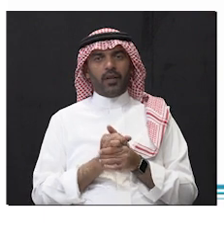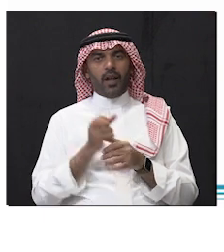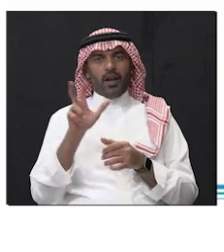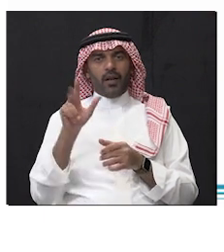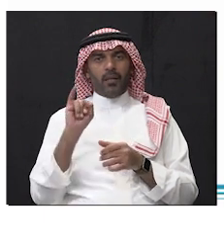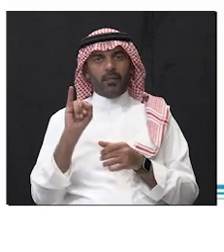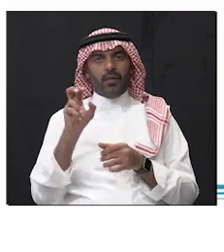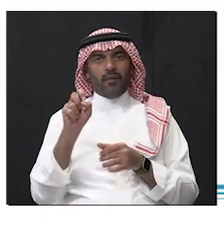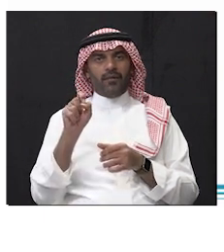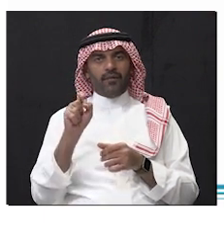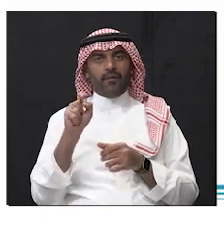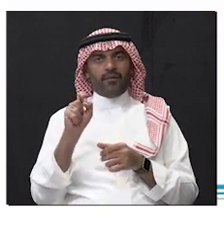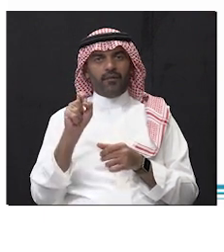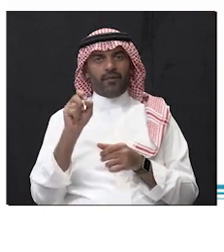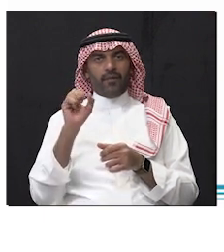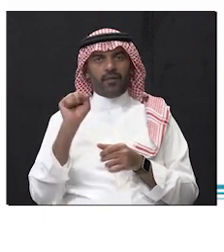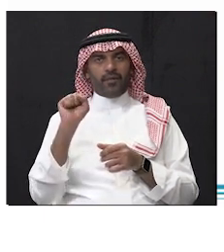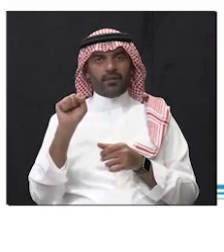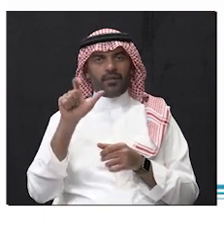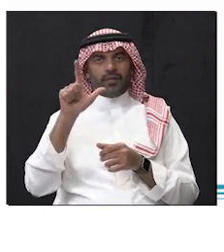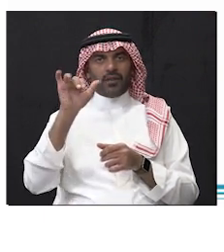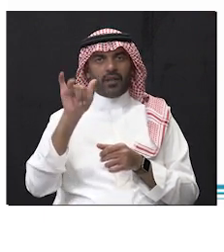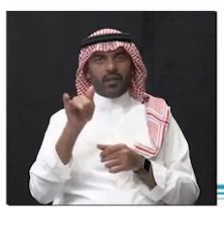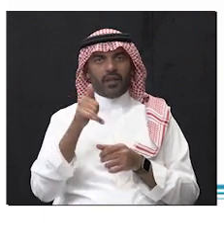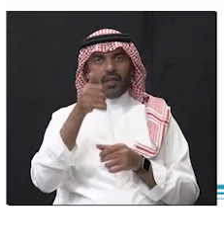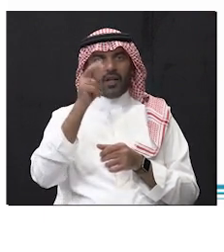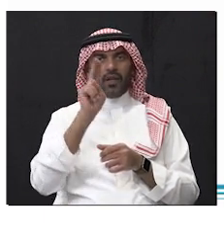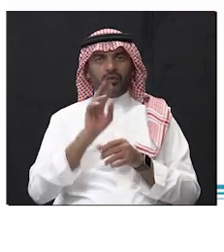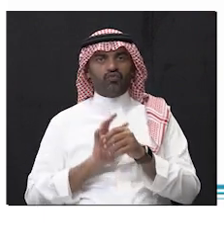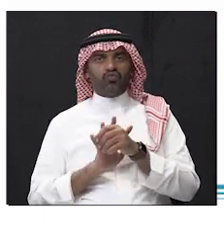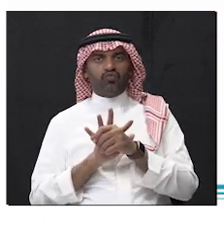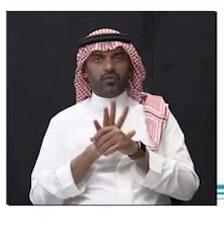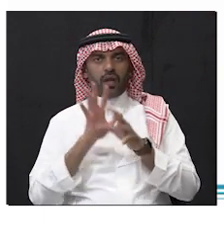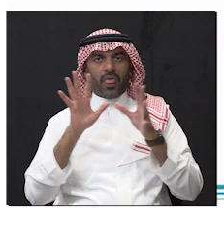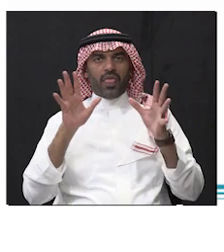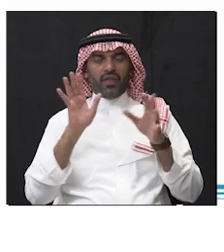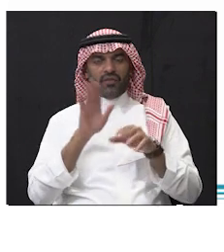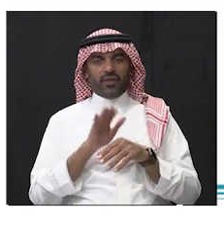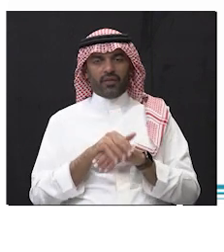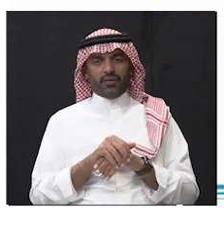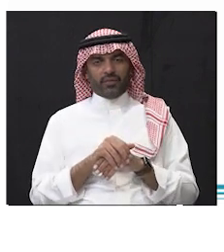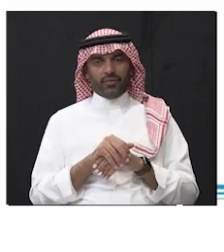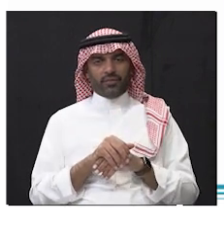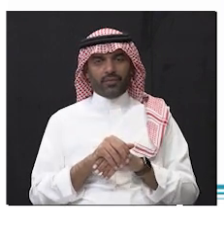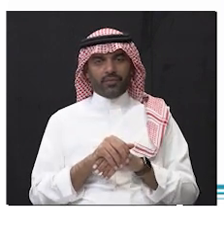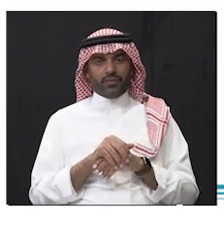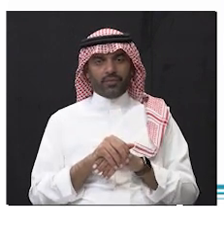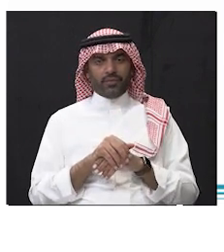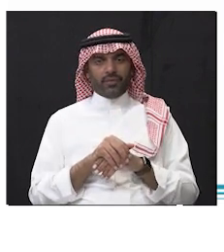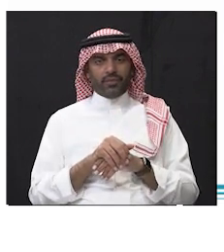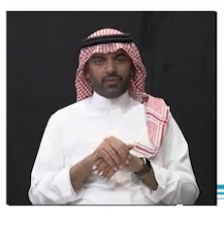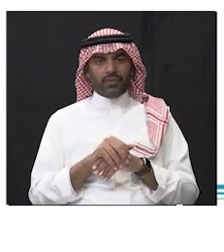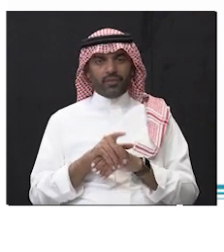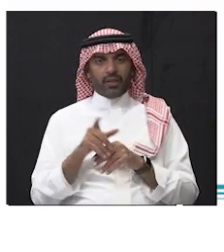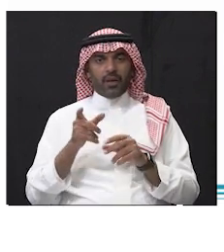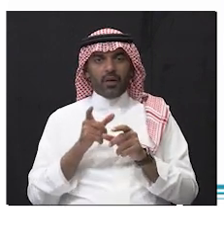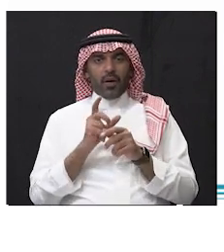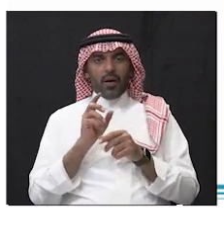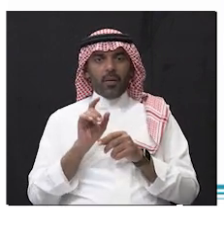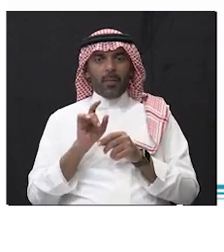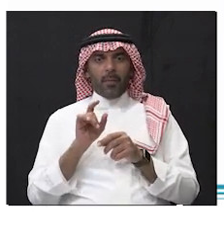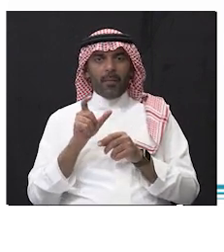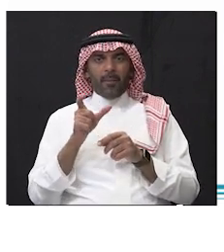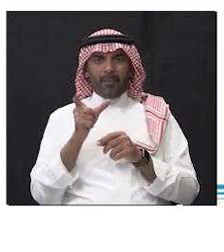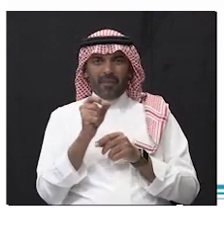أحسنتم. المفصليات أكثرها عددا وأكثرها انتشارا. ما سبب تسمية المفصليات بهذا الاسم؟